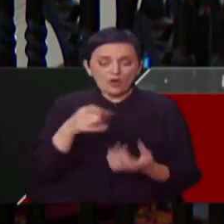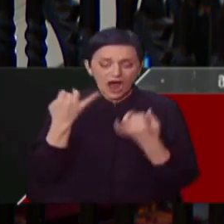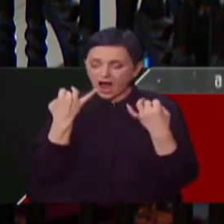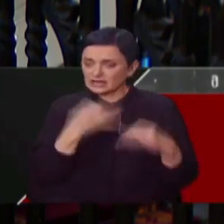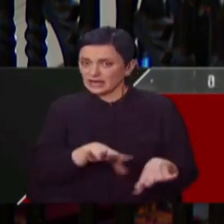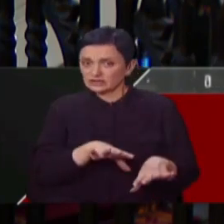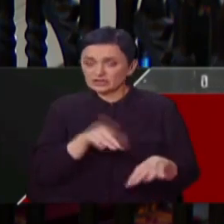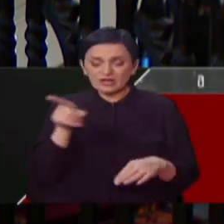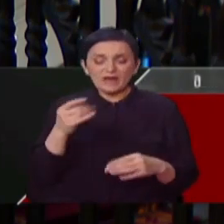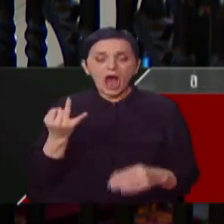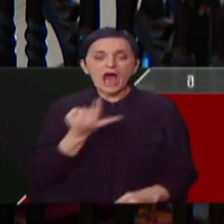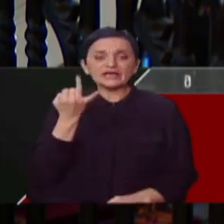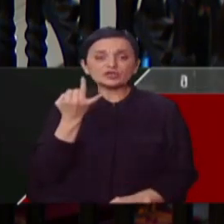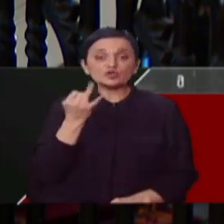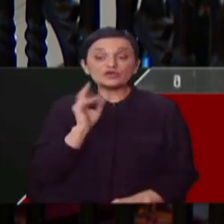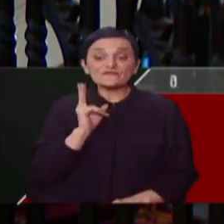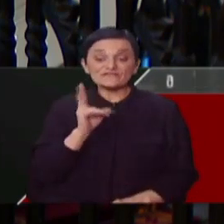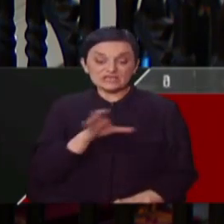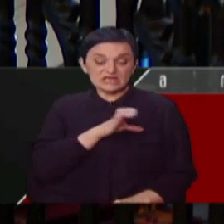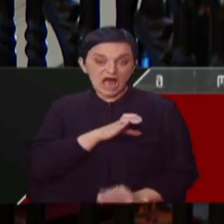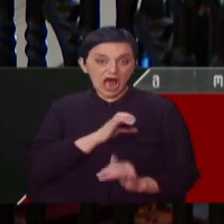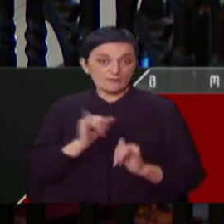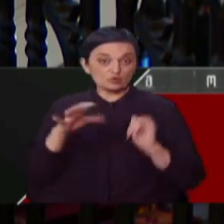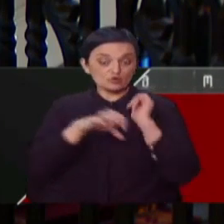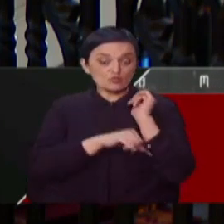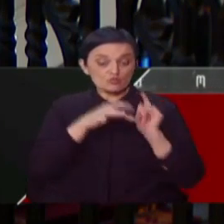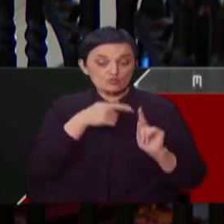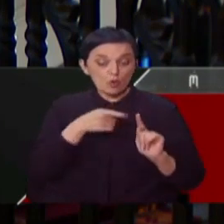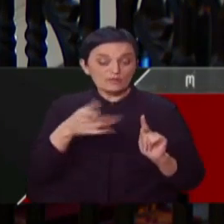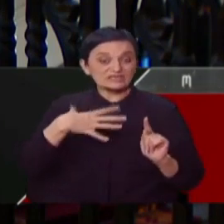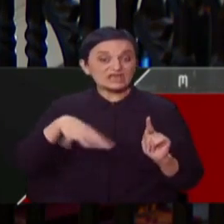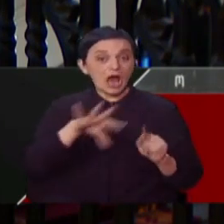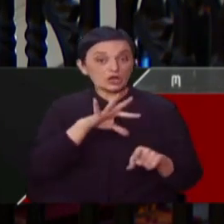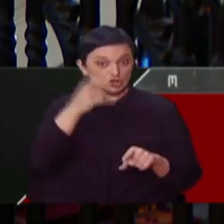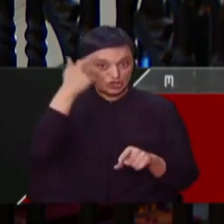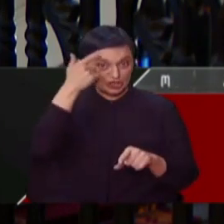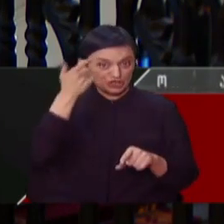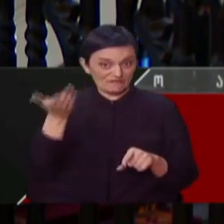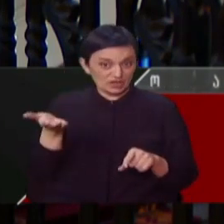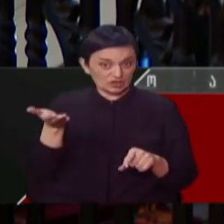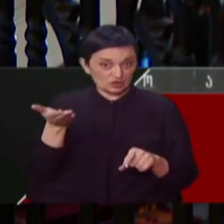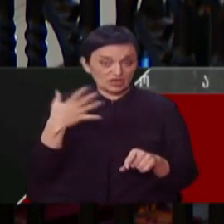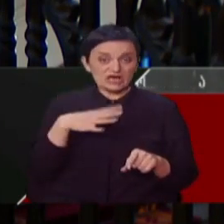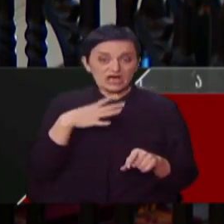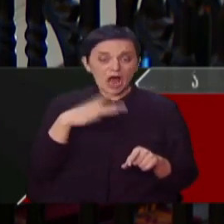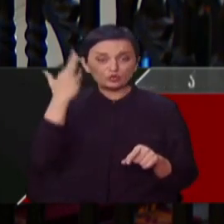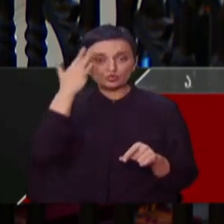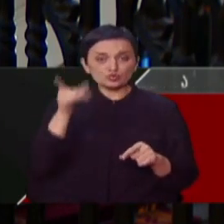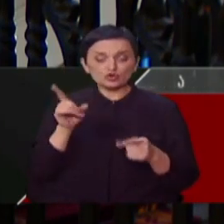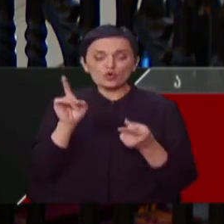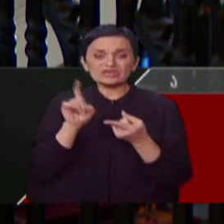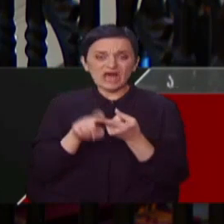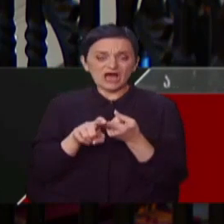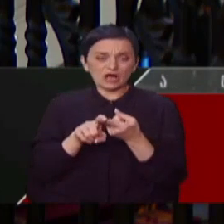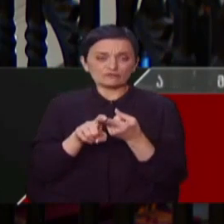are interese, sa amat, ai interese, vin cam dir de da, polo period, ce sa ca tu l-o și. Bizina Ioanișului, de cartul lui Cinebastan, de cap și